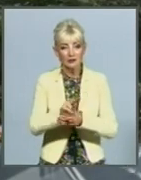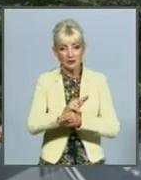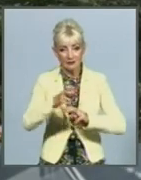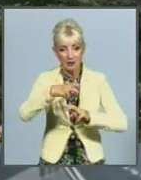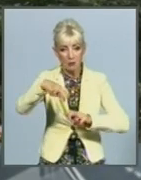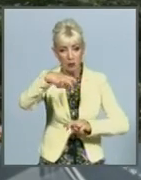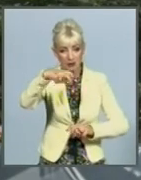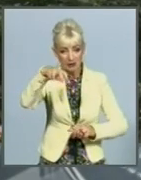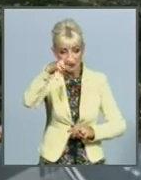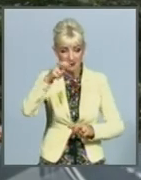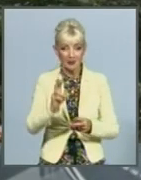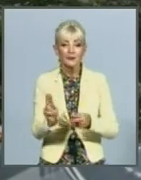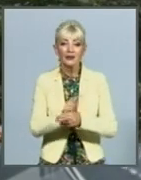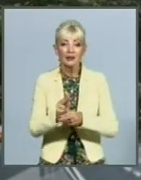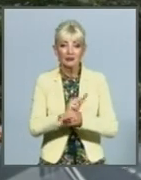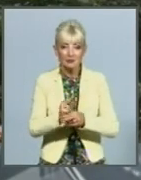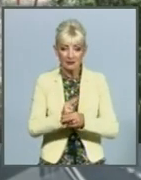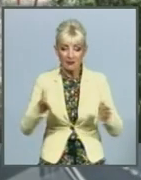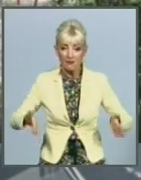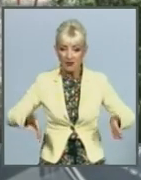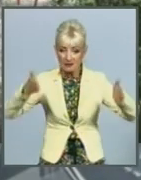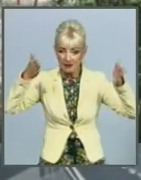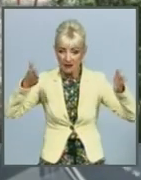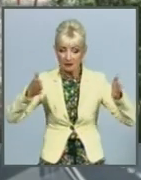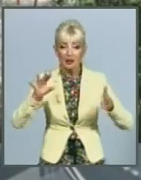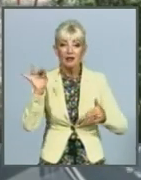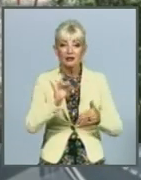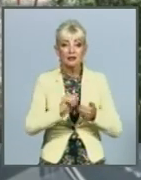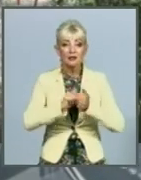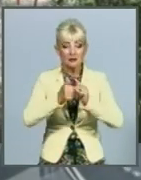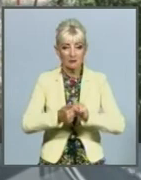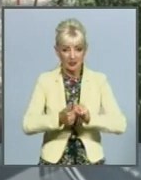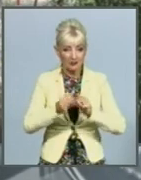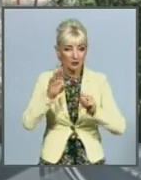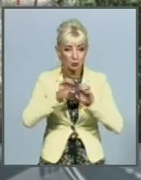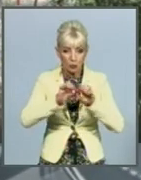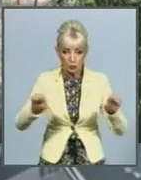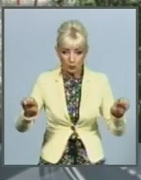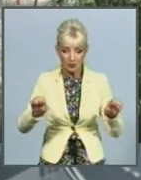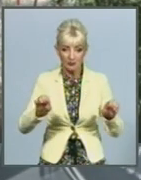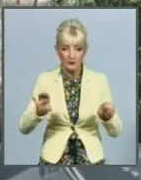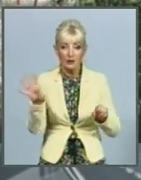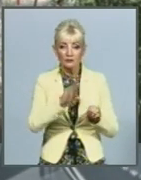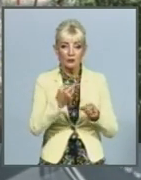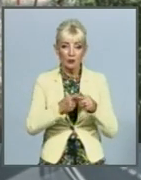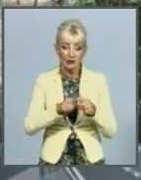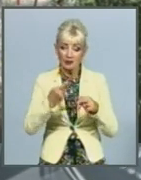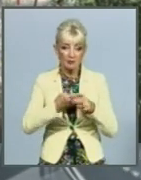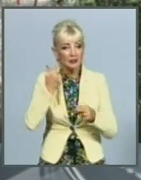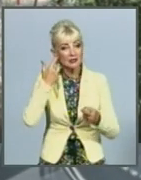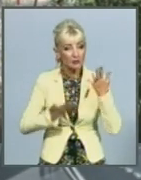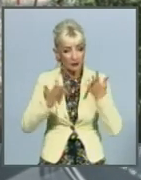подъезды, отремонтированный фасад, замененные коммуникации. Все это, безусловно,